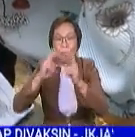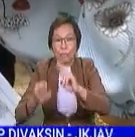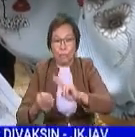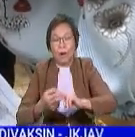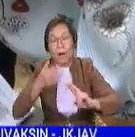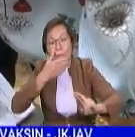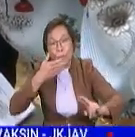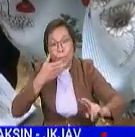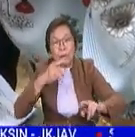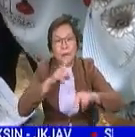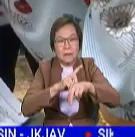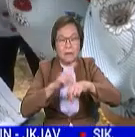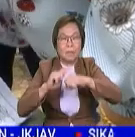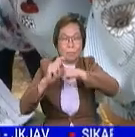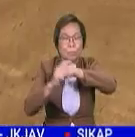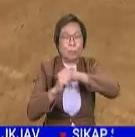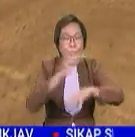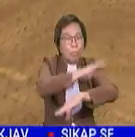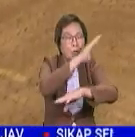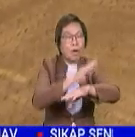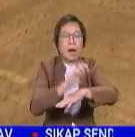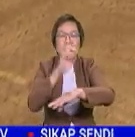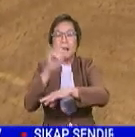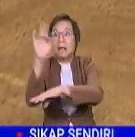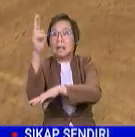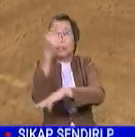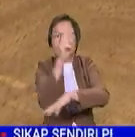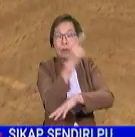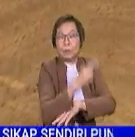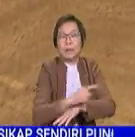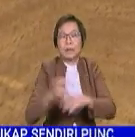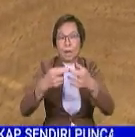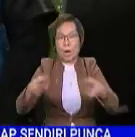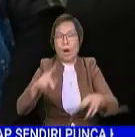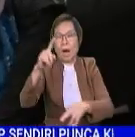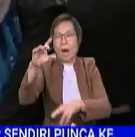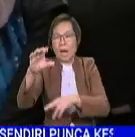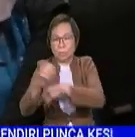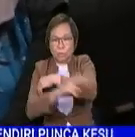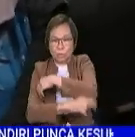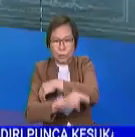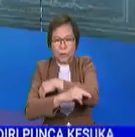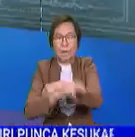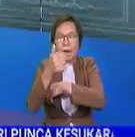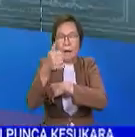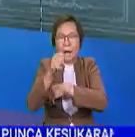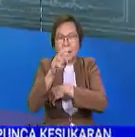perkemahan Taman ekor rimba yeay diresmikannya SD Negeri Azmi Ahmad